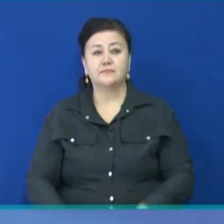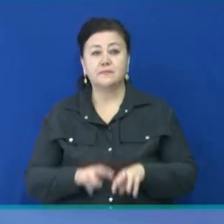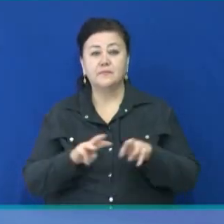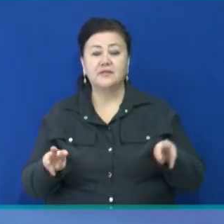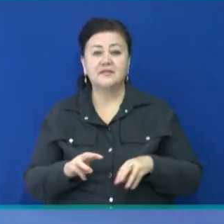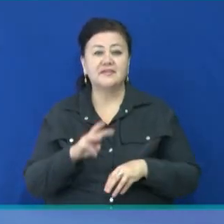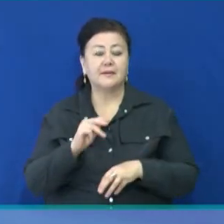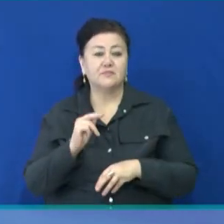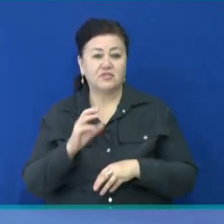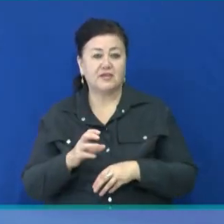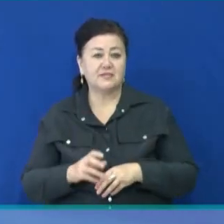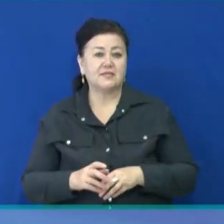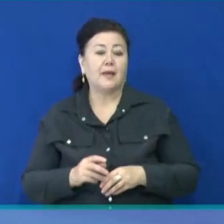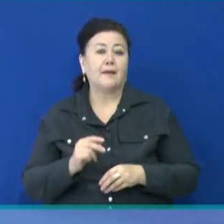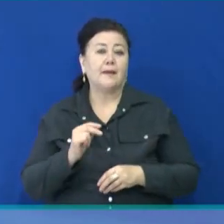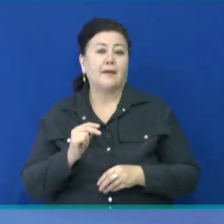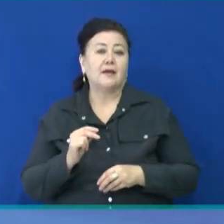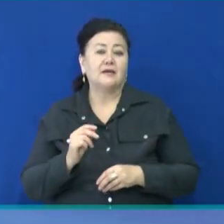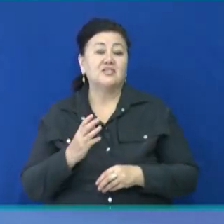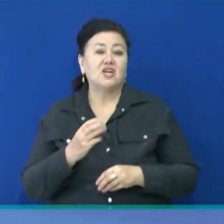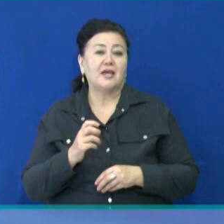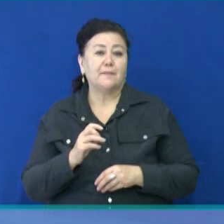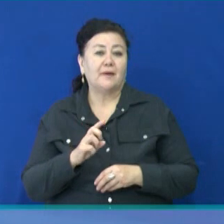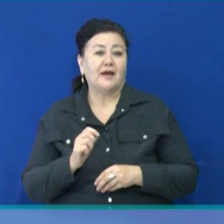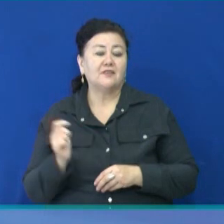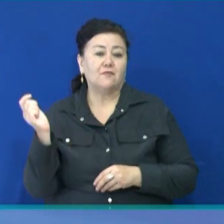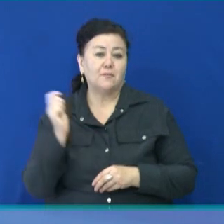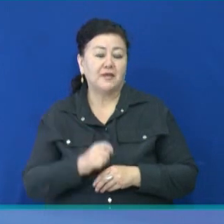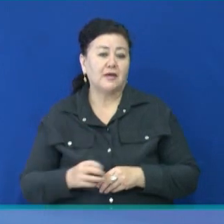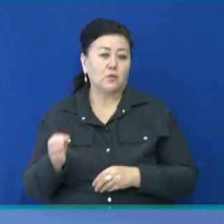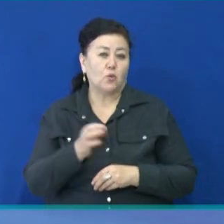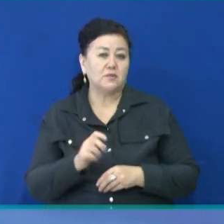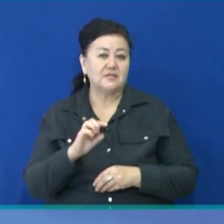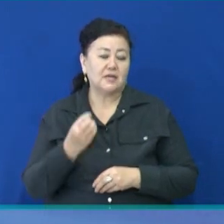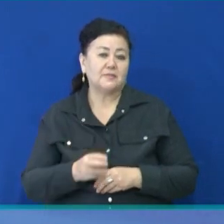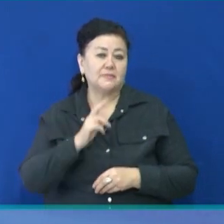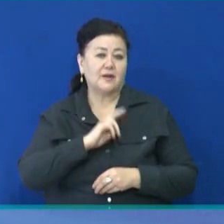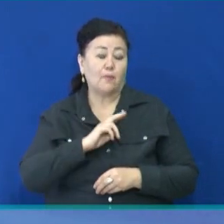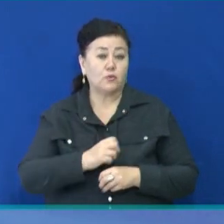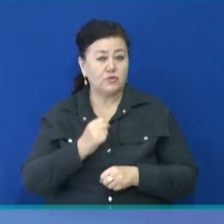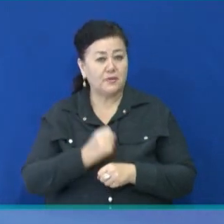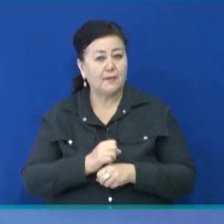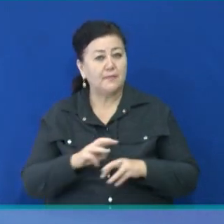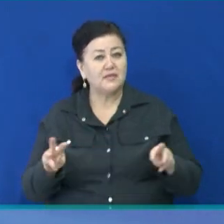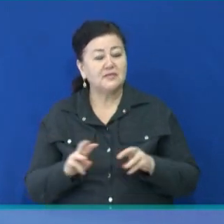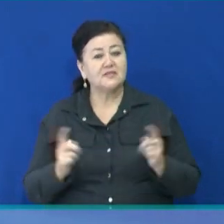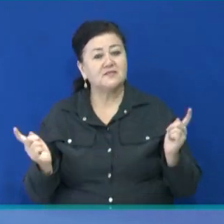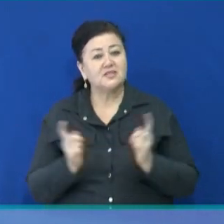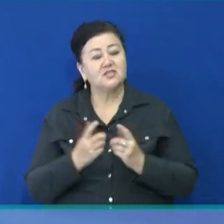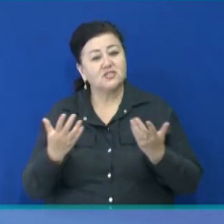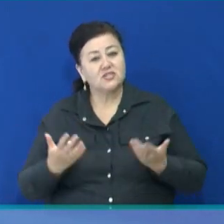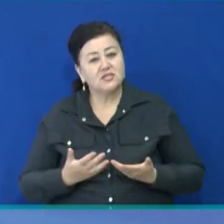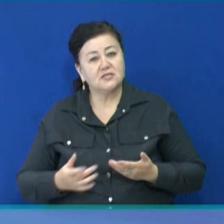Министр по чрезвычайным ситуациям Республики Казахстан Сырым Шарипханов посетил область Абай с рабочим визитом. Министр встретился с